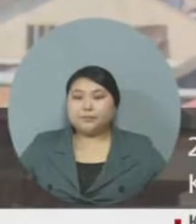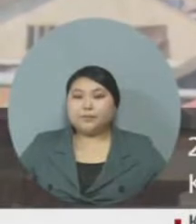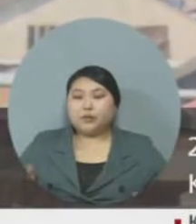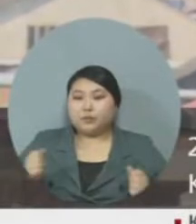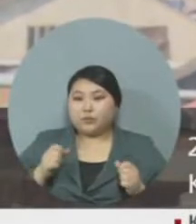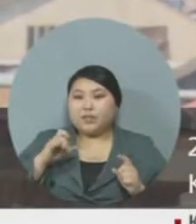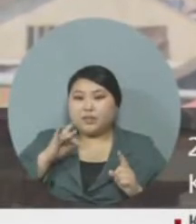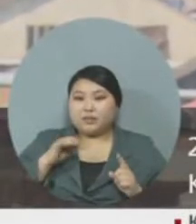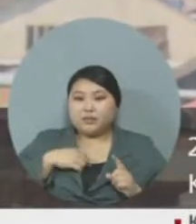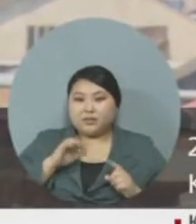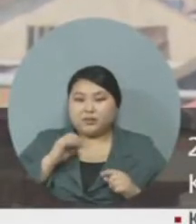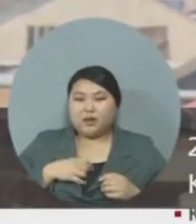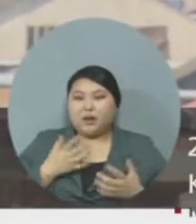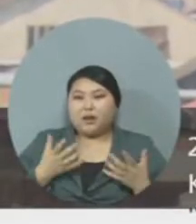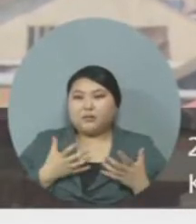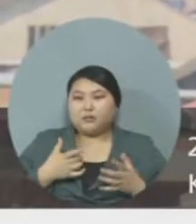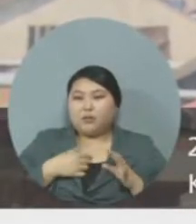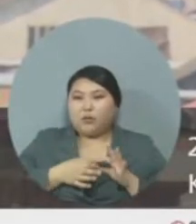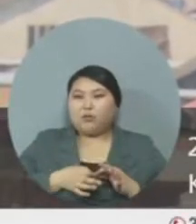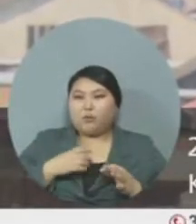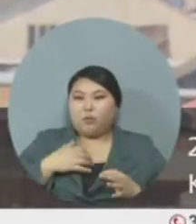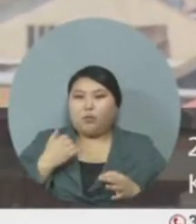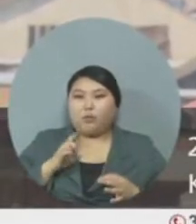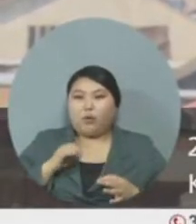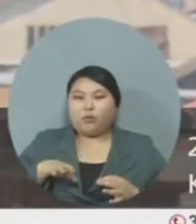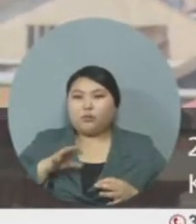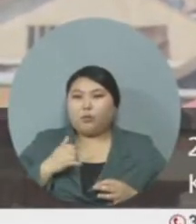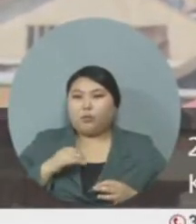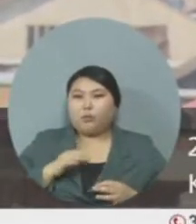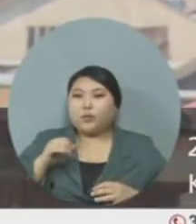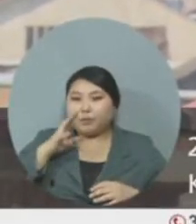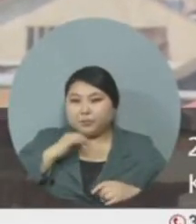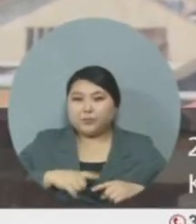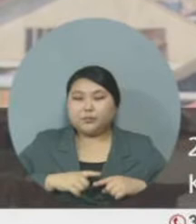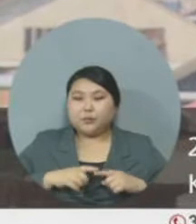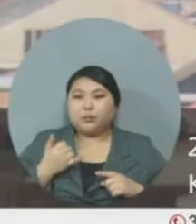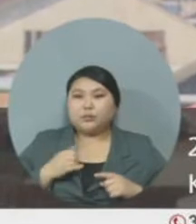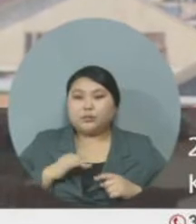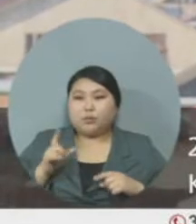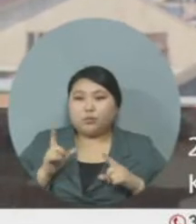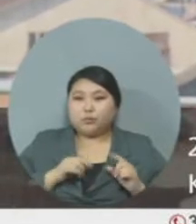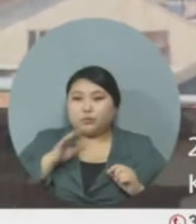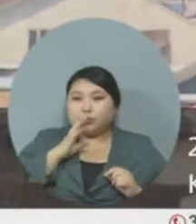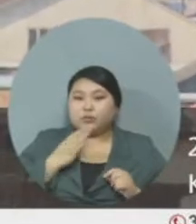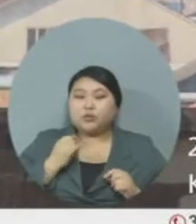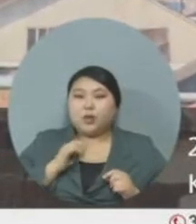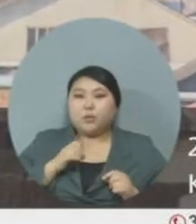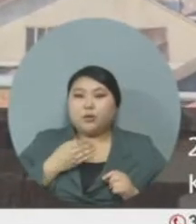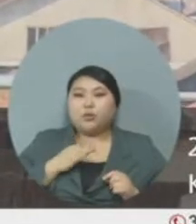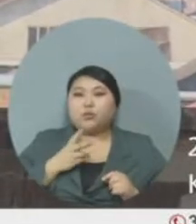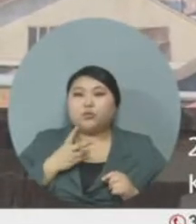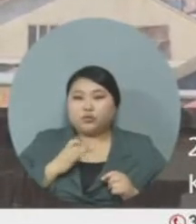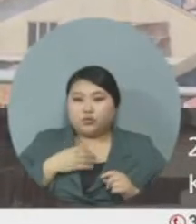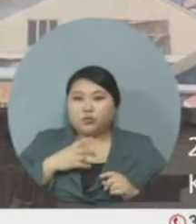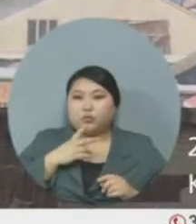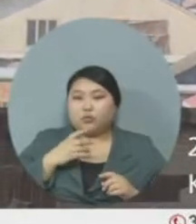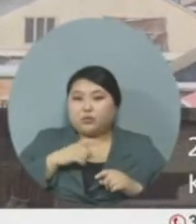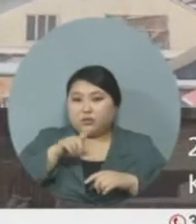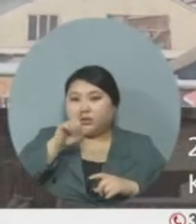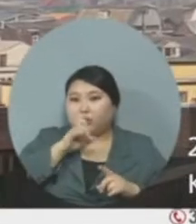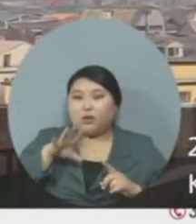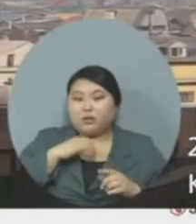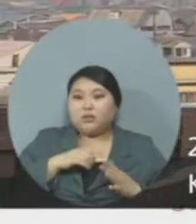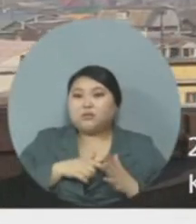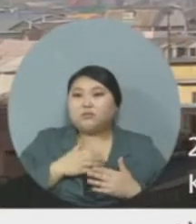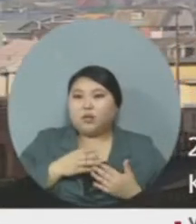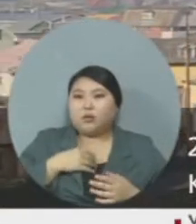Хүднэр чангарч галлгаа эхлэхдээ зэрэгцэж Улаанбаатар хотын утаа эрс нэмэгдлээ. Утааг бууруулахаар шахмал түшийг нийслэлчүүд хэрэглэж хэлсэн. Шахмал